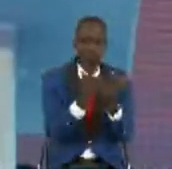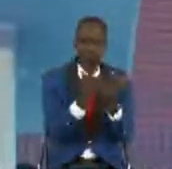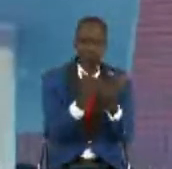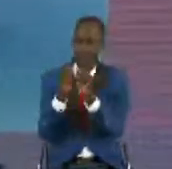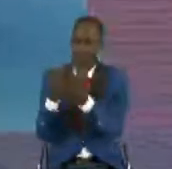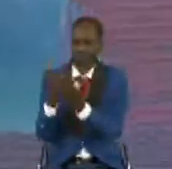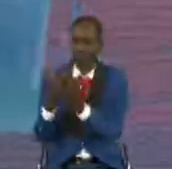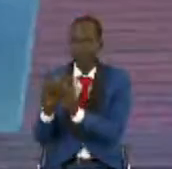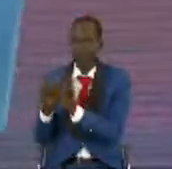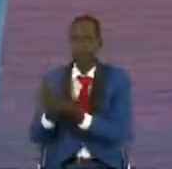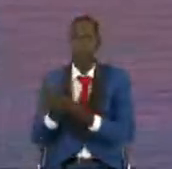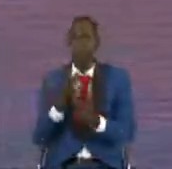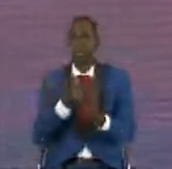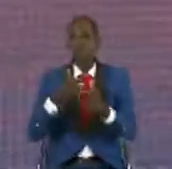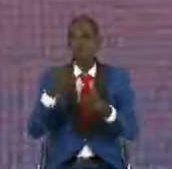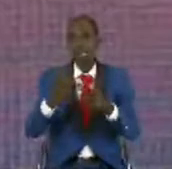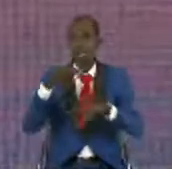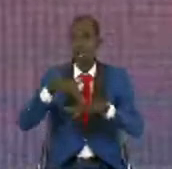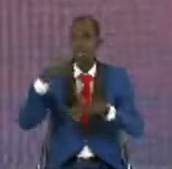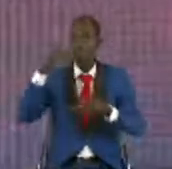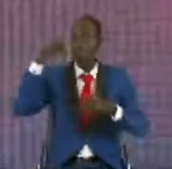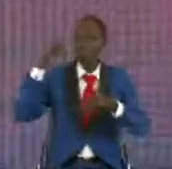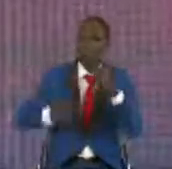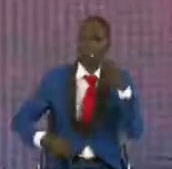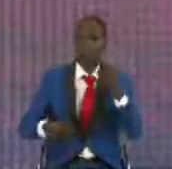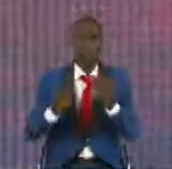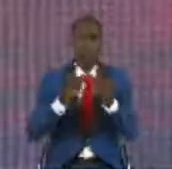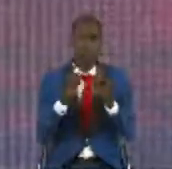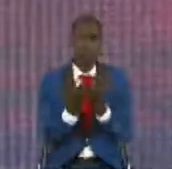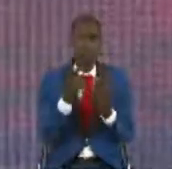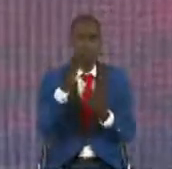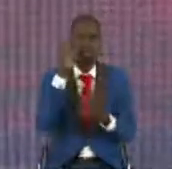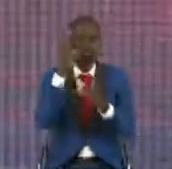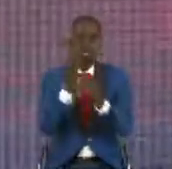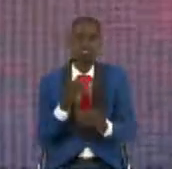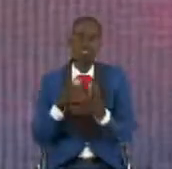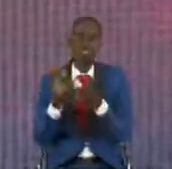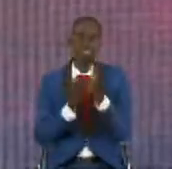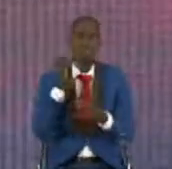troisième partie. Et à la troisième partie, tu l'auras eu.